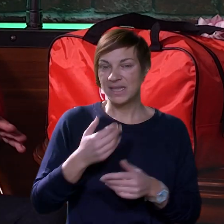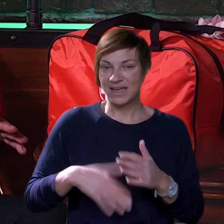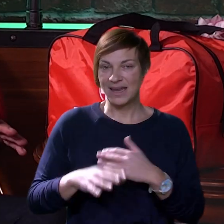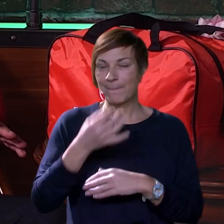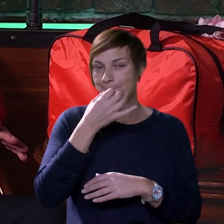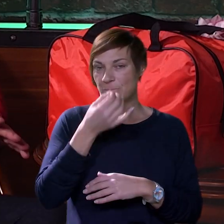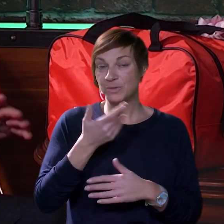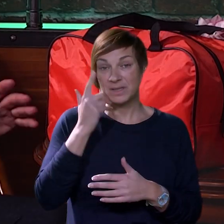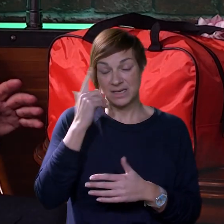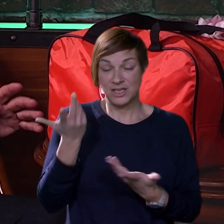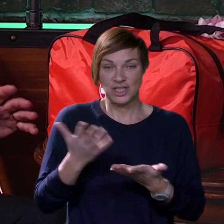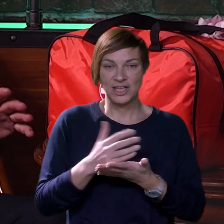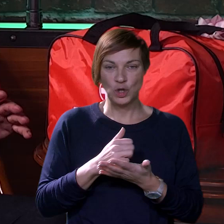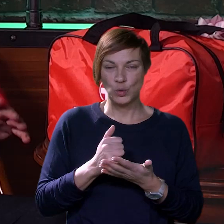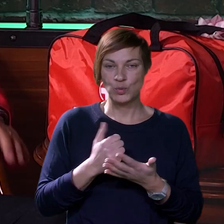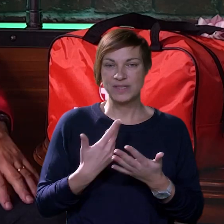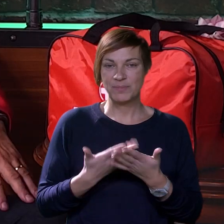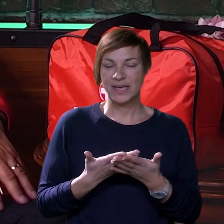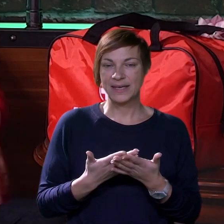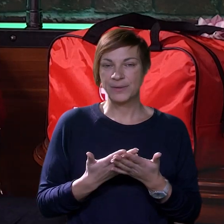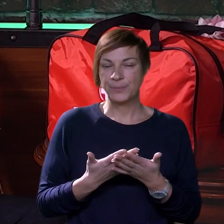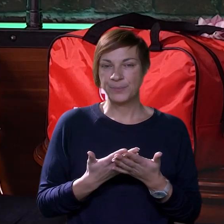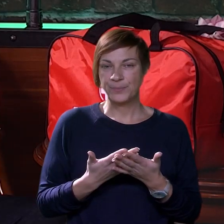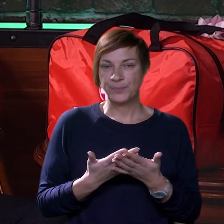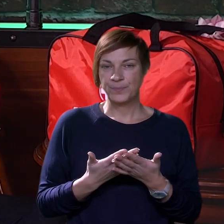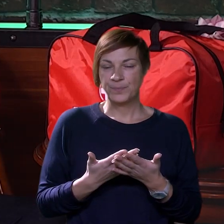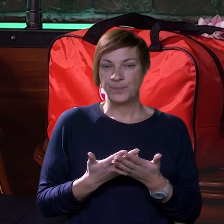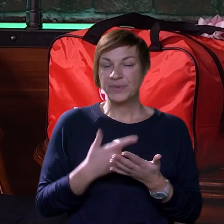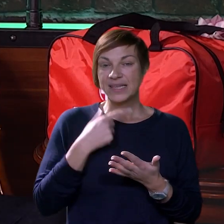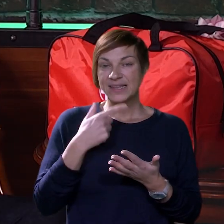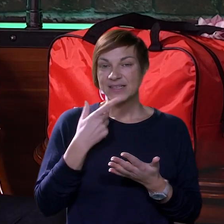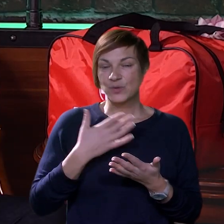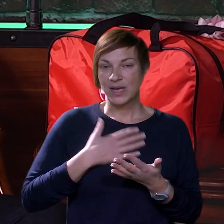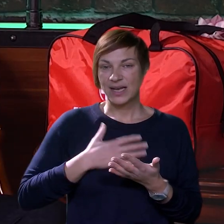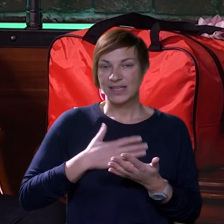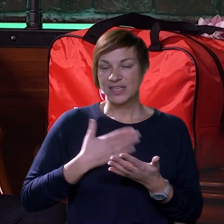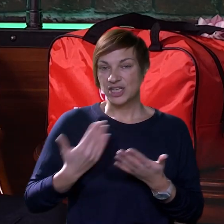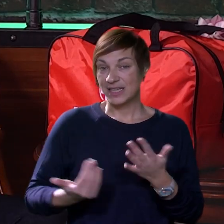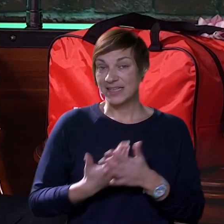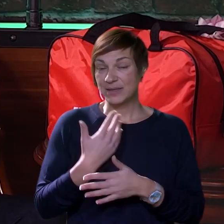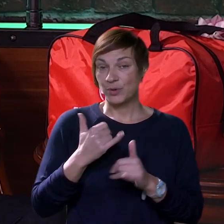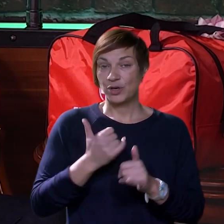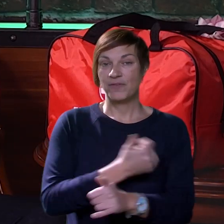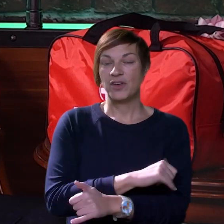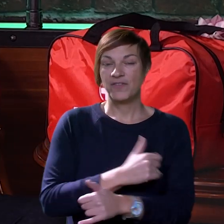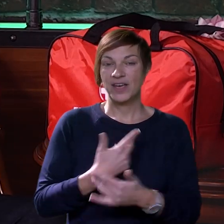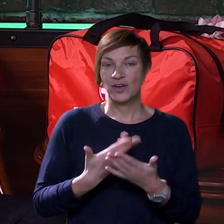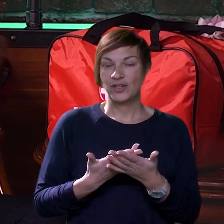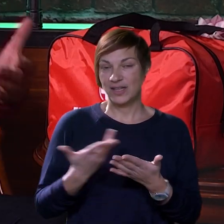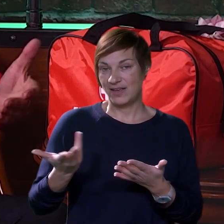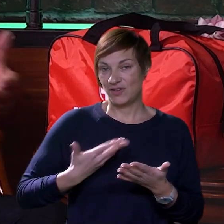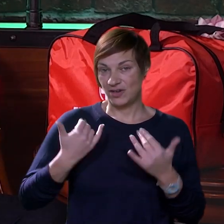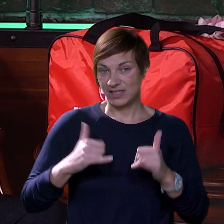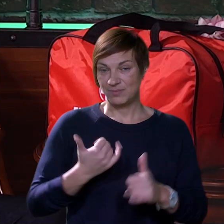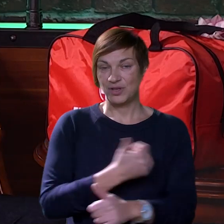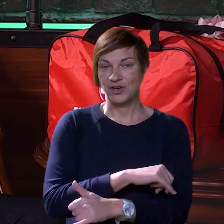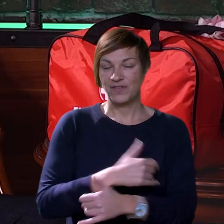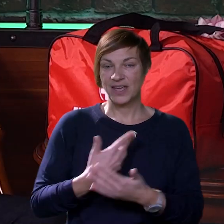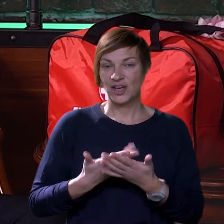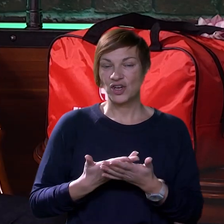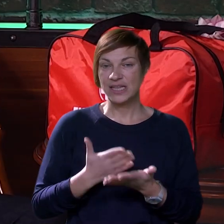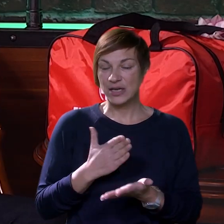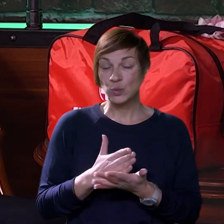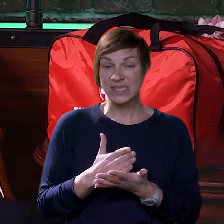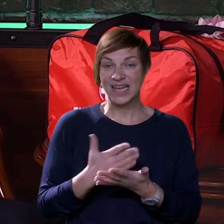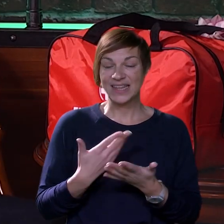pitanja i potpitanja, znači da je to uspjeh, je li? I da su rekli da bi željeli da se to ponovi i ove godine, evo dolazimo i ove godine